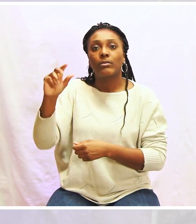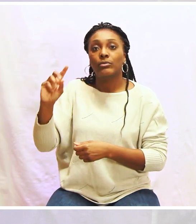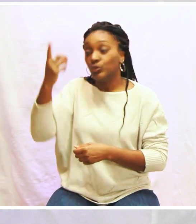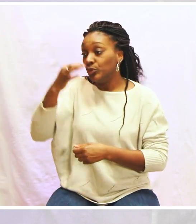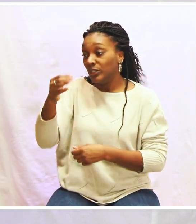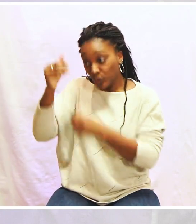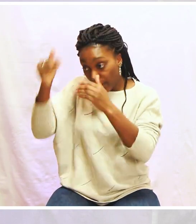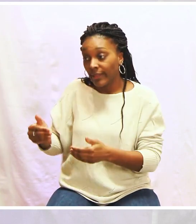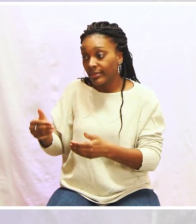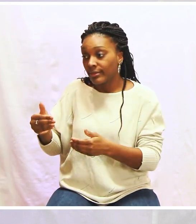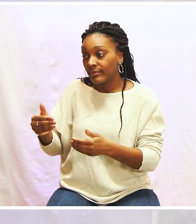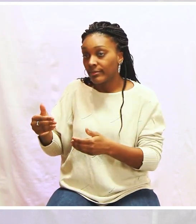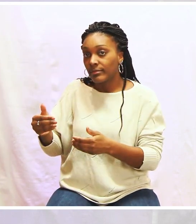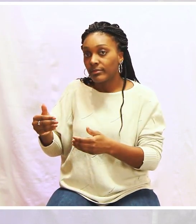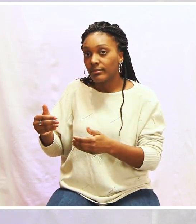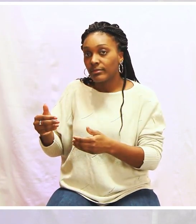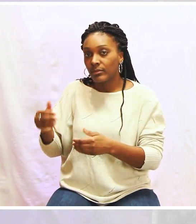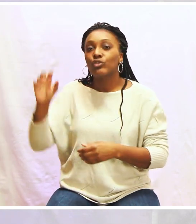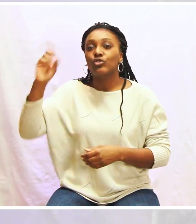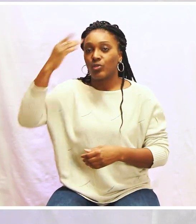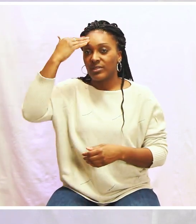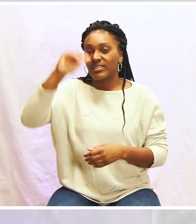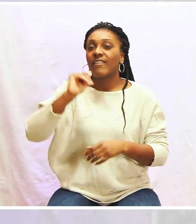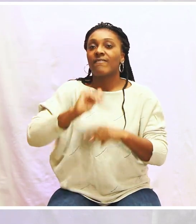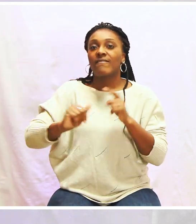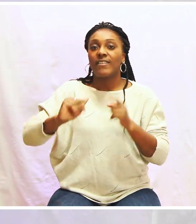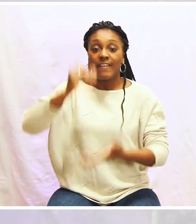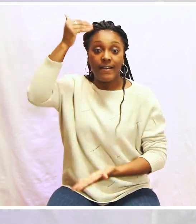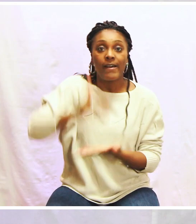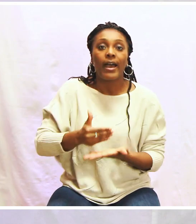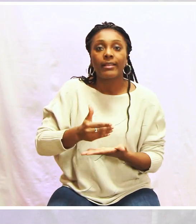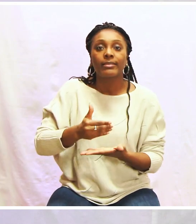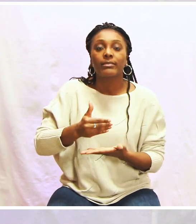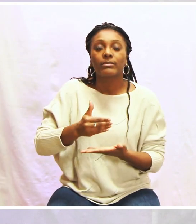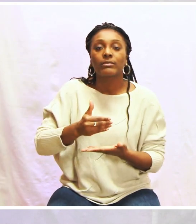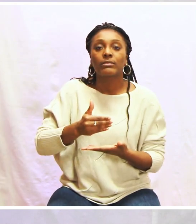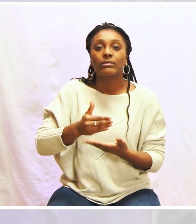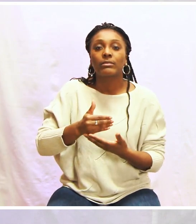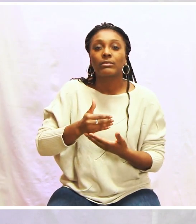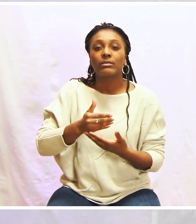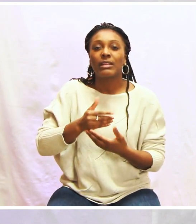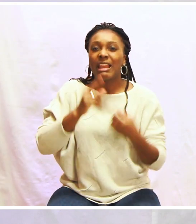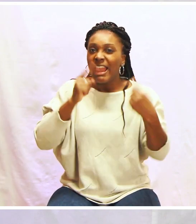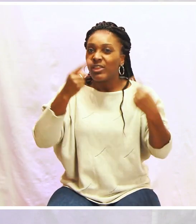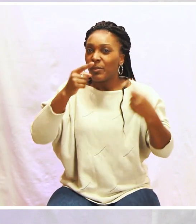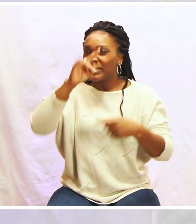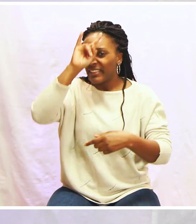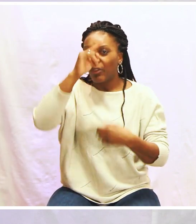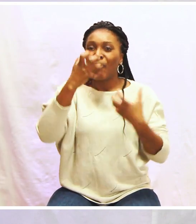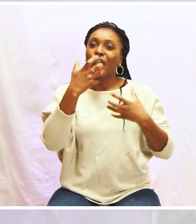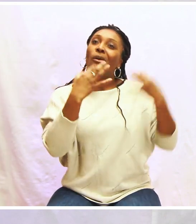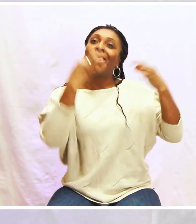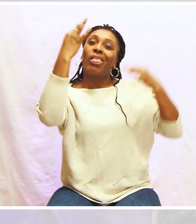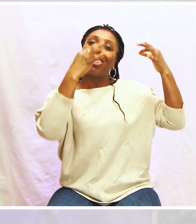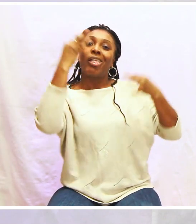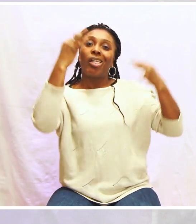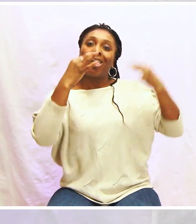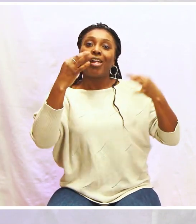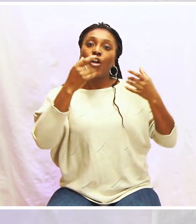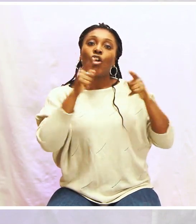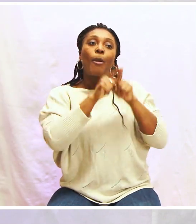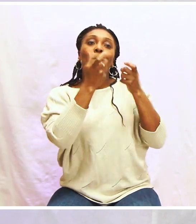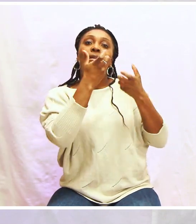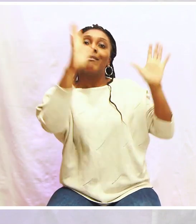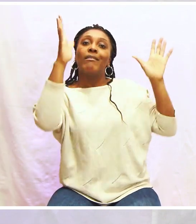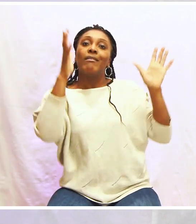Dieu met des points d'arrêt à l'adversaire de notre âme. L'adversaire de ton âme ne peut pas faire ce qu'il veut dans ta vie. Dieu peut permettre des temps